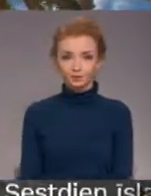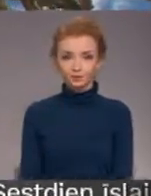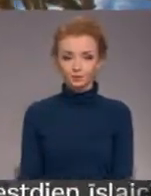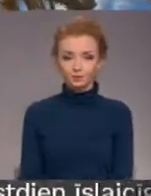Latvijas televīzija.